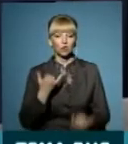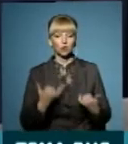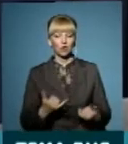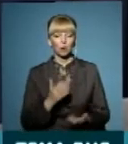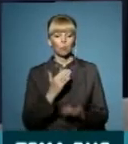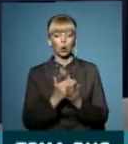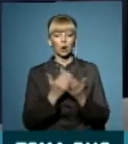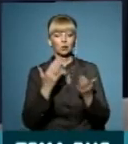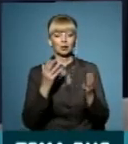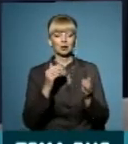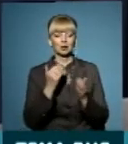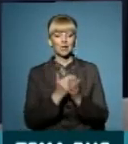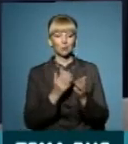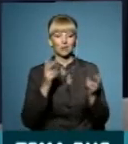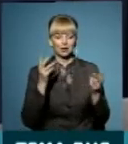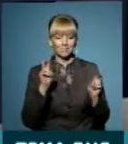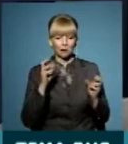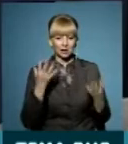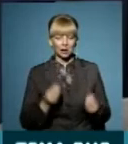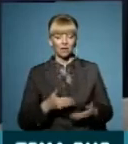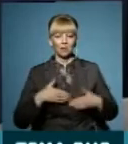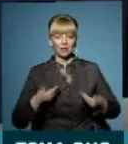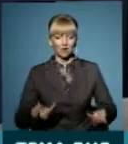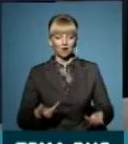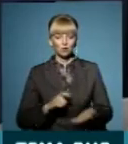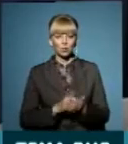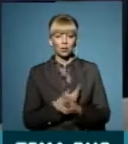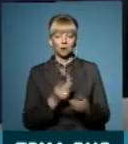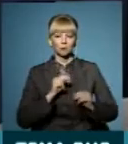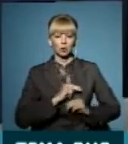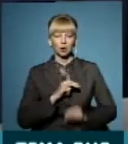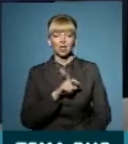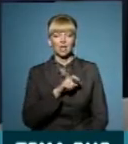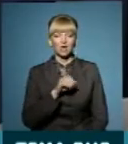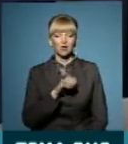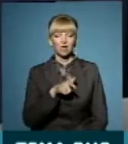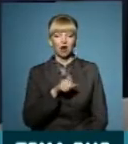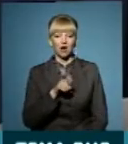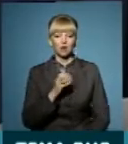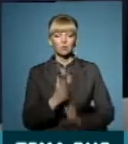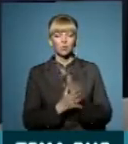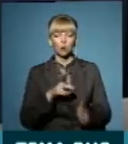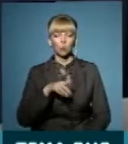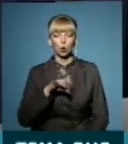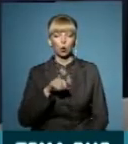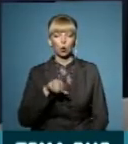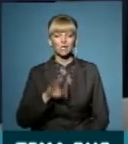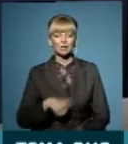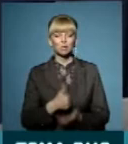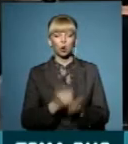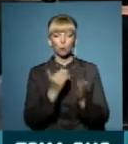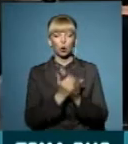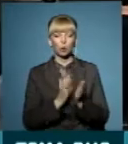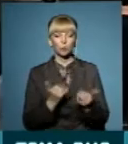сьогодні в програмі «Тема дня». Вітаю, в студії для вас працює Євгенія Гайфер, сурдопереклад Лесі Прохоренко. Спікером програми сьогодні